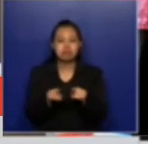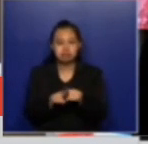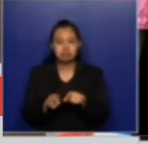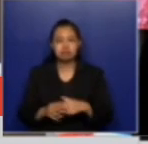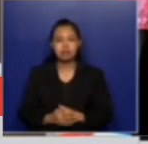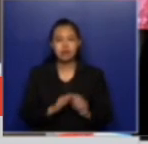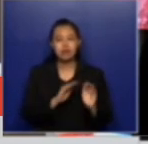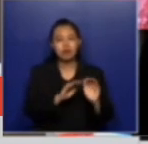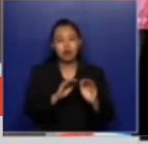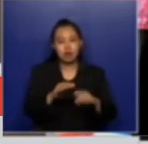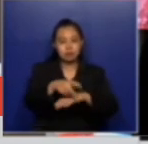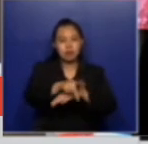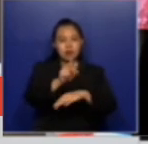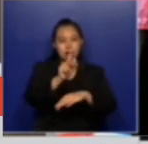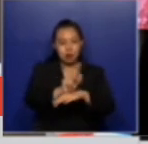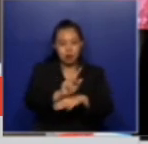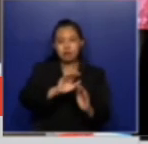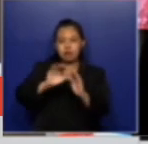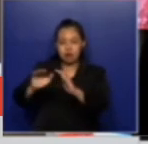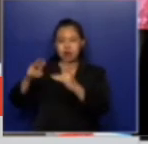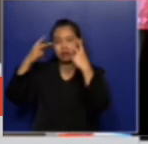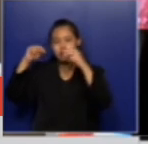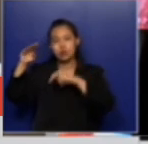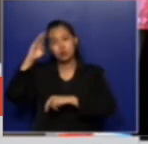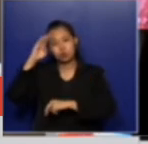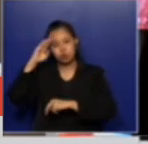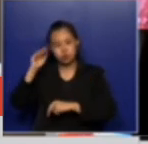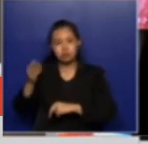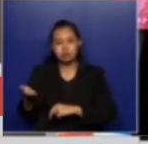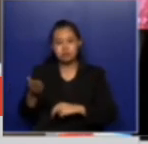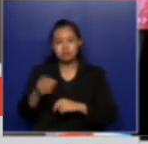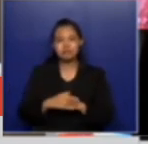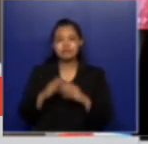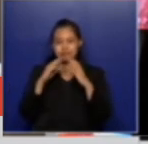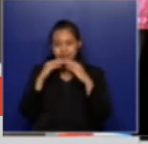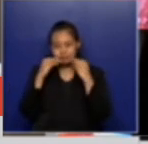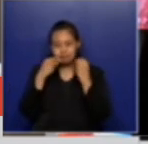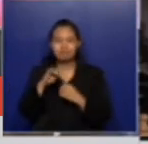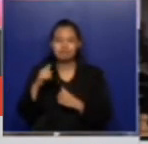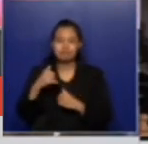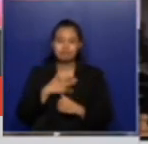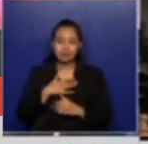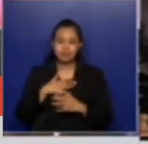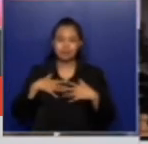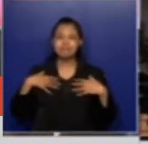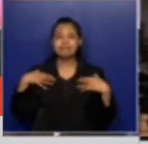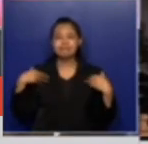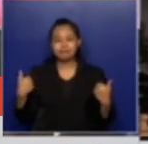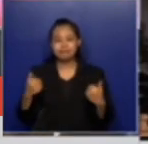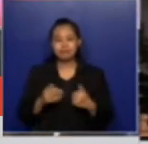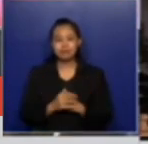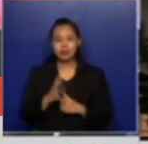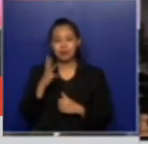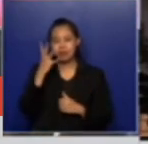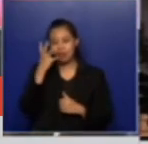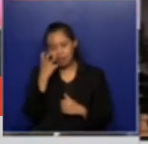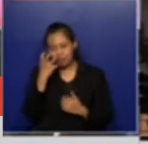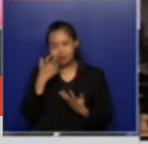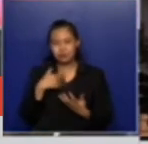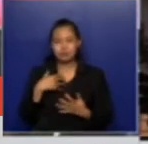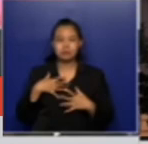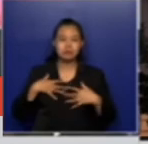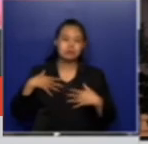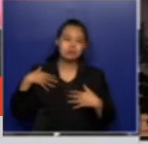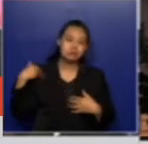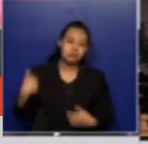านประธานไปนะครับก็เห็นรอยยิ้มท่านบางครั้งก็ผมสดชื่นแต่พอเห็นท่านหน้าบูดผมก็ไม่สบายใ